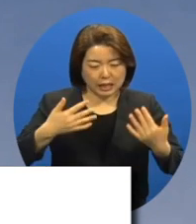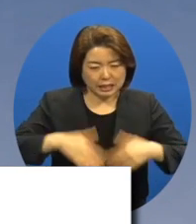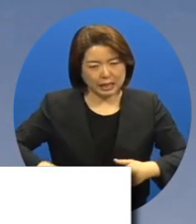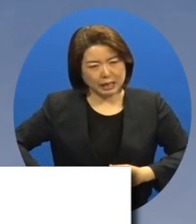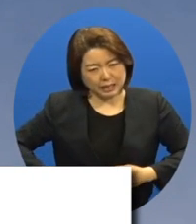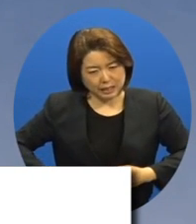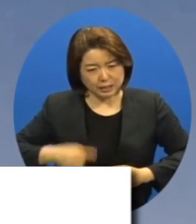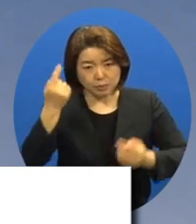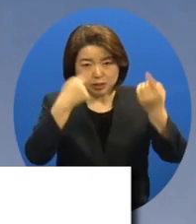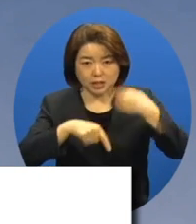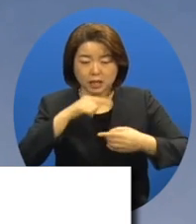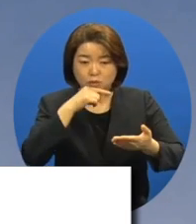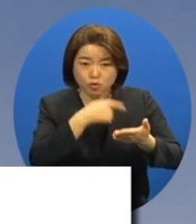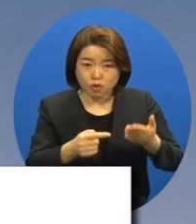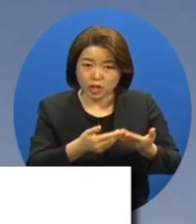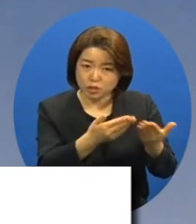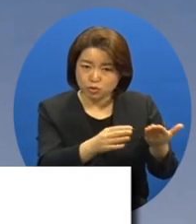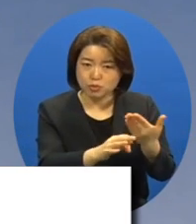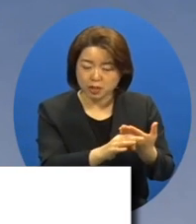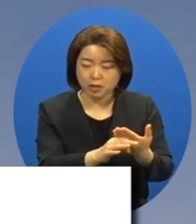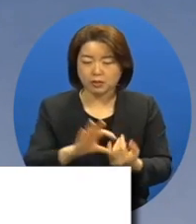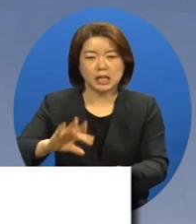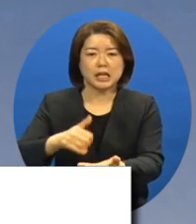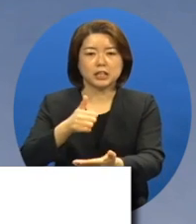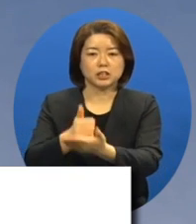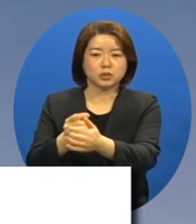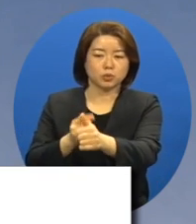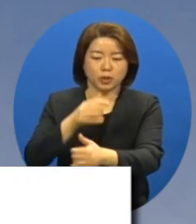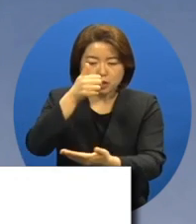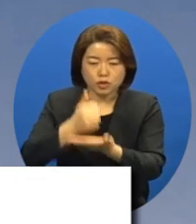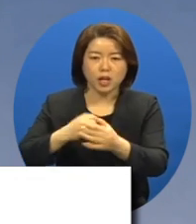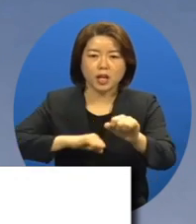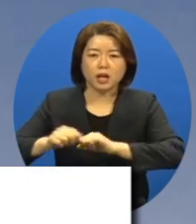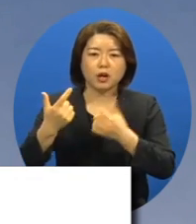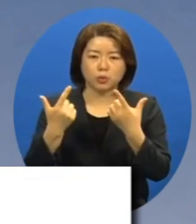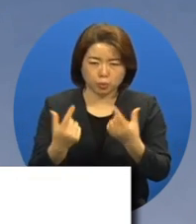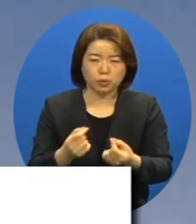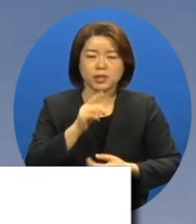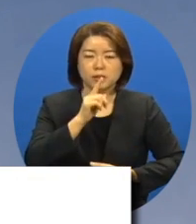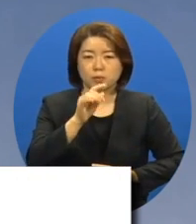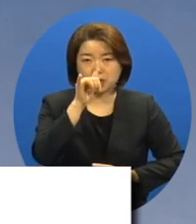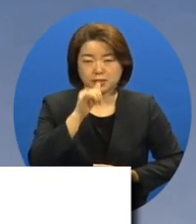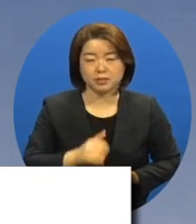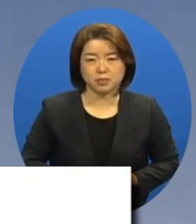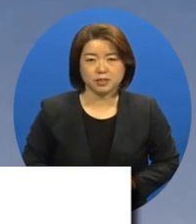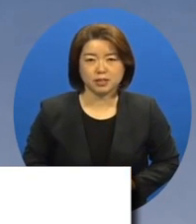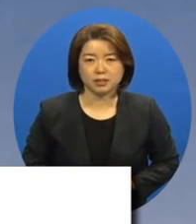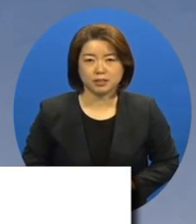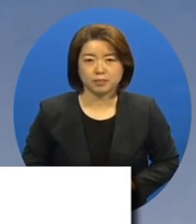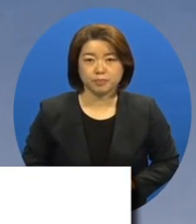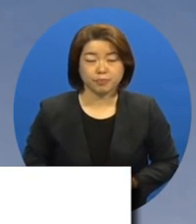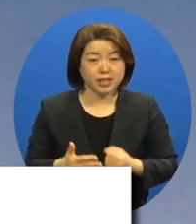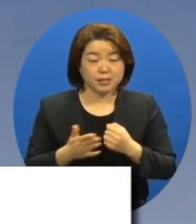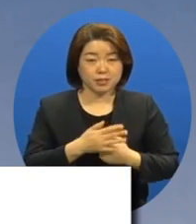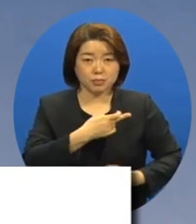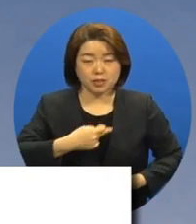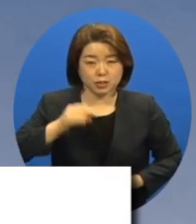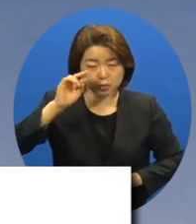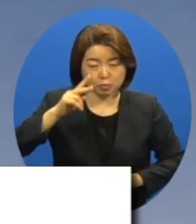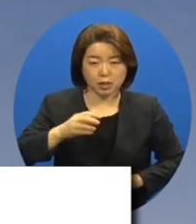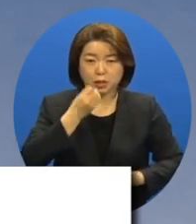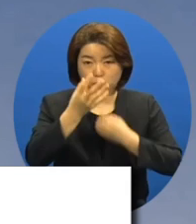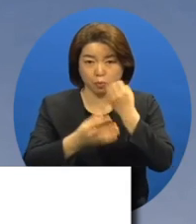하는 것은 그리스도께 죄를 짓는 것입니다 라고 말했어요 그래서 사도 바울이 그렇게